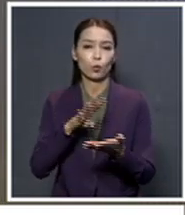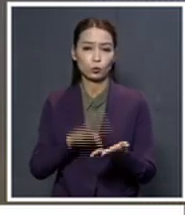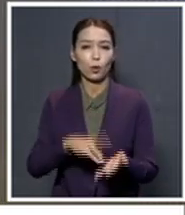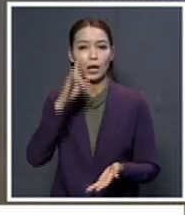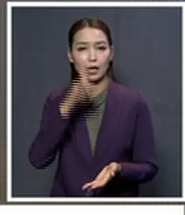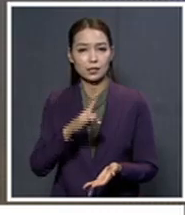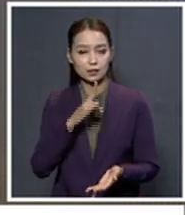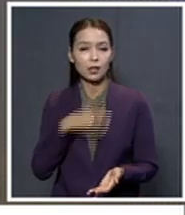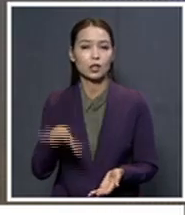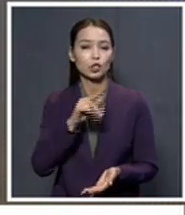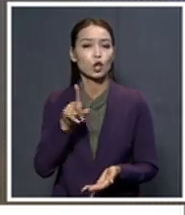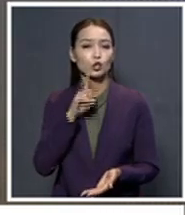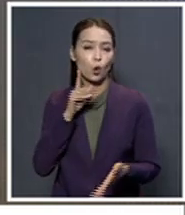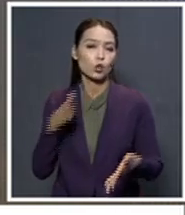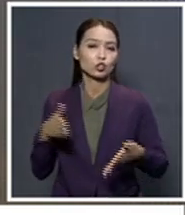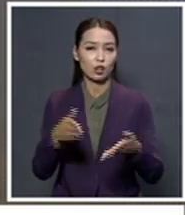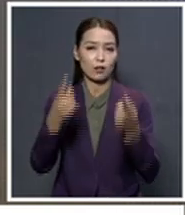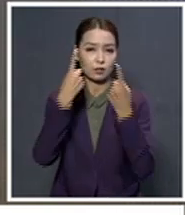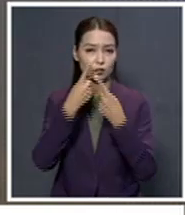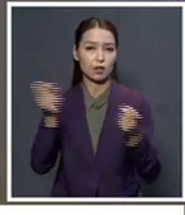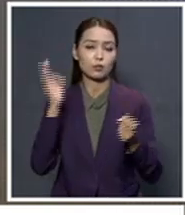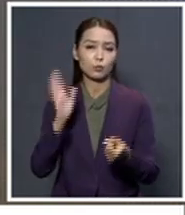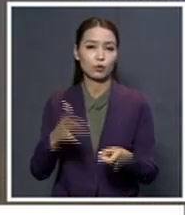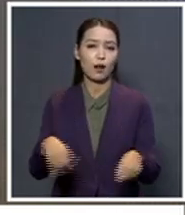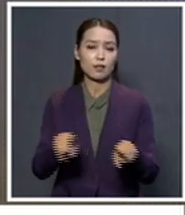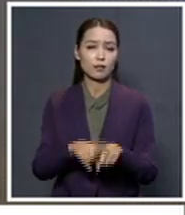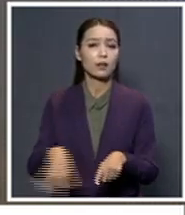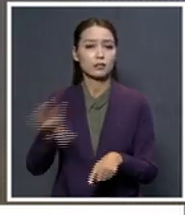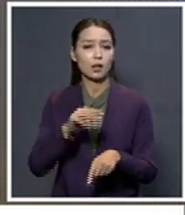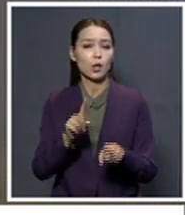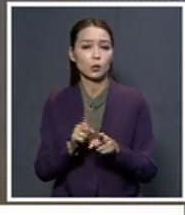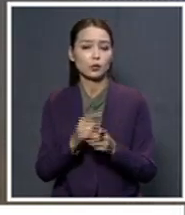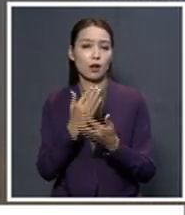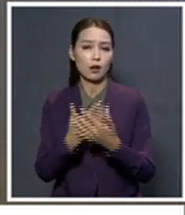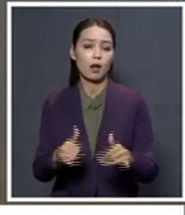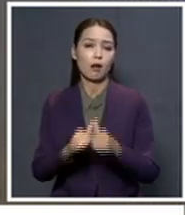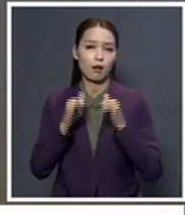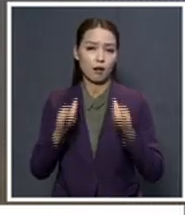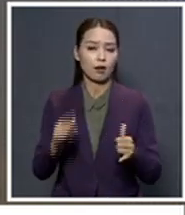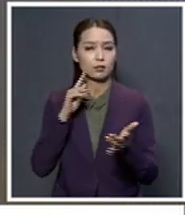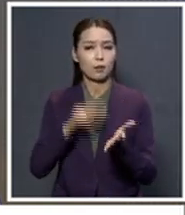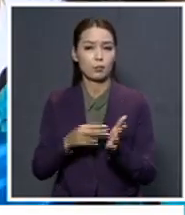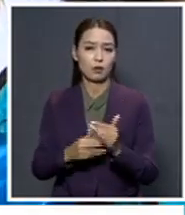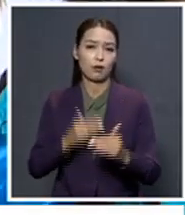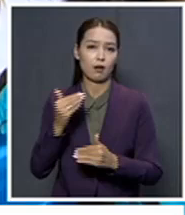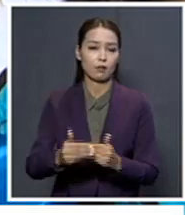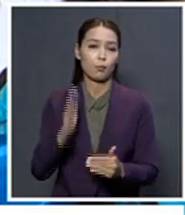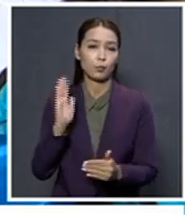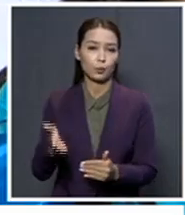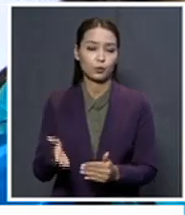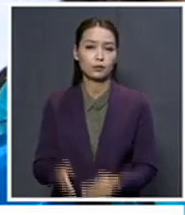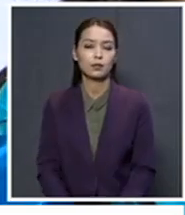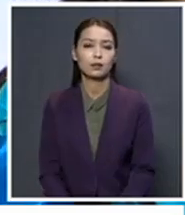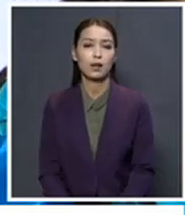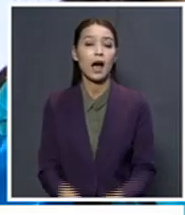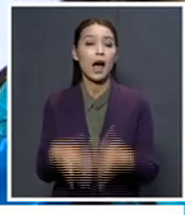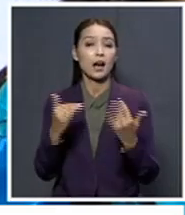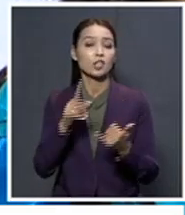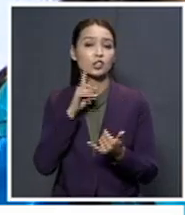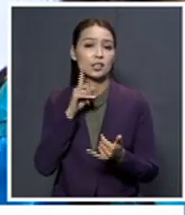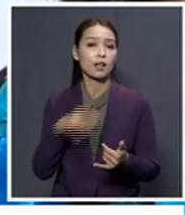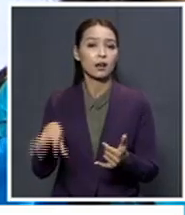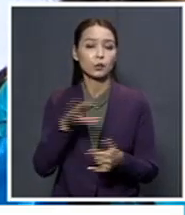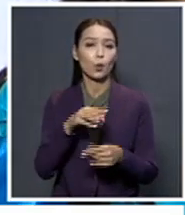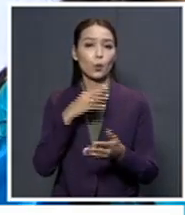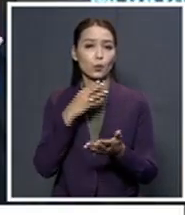Қазақстанда жастар жылы болып жарияланды. Бұл жас көшбасшылардың әлеуетін арттыруға арналған алғашқы қадам. Жастардың саяси сауаты мен